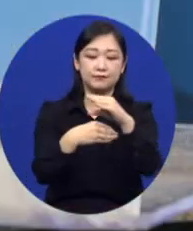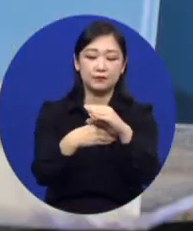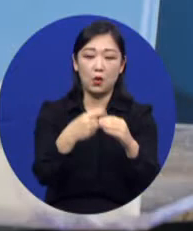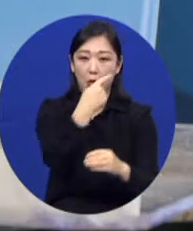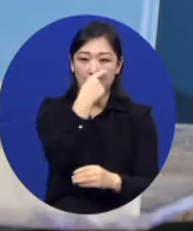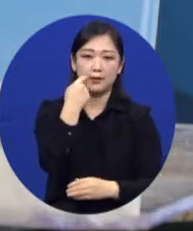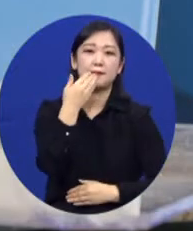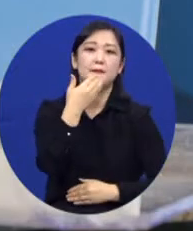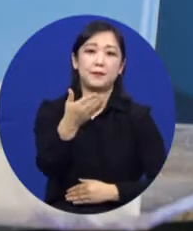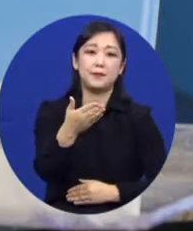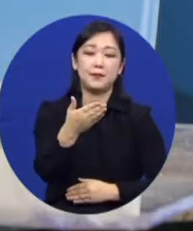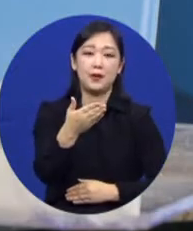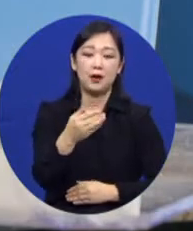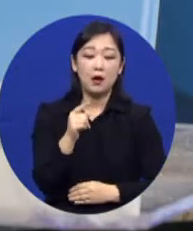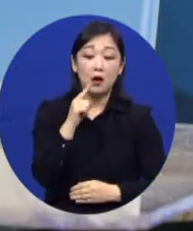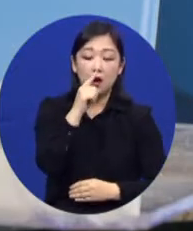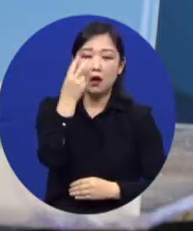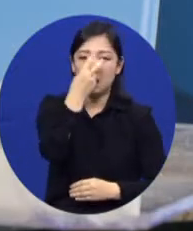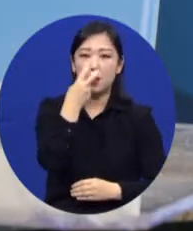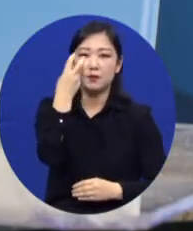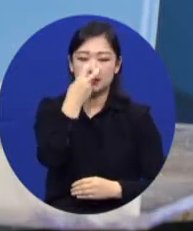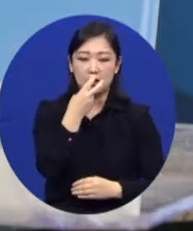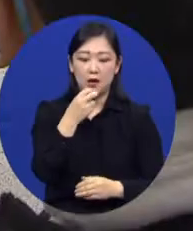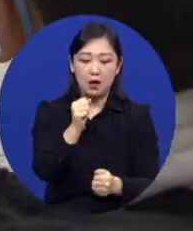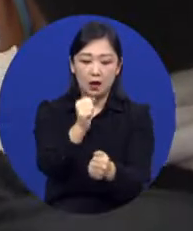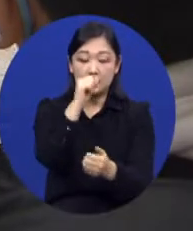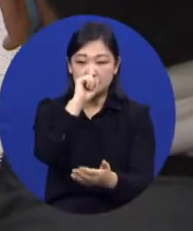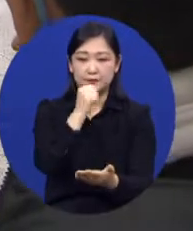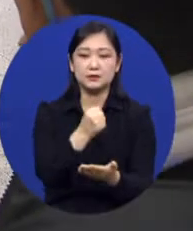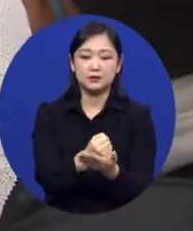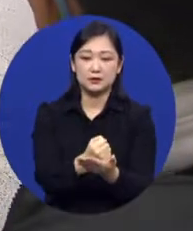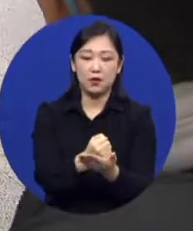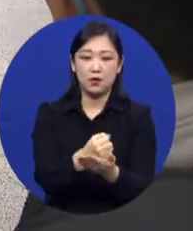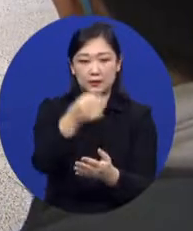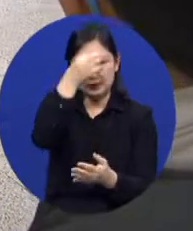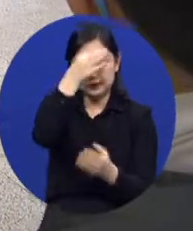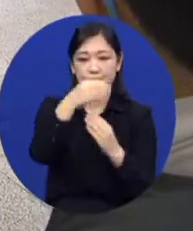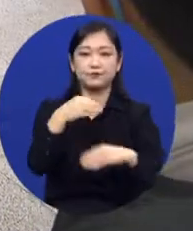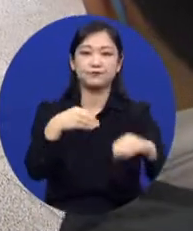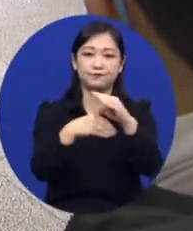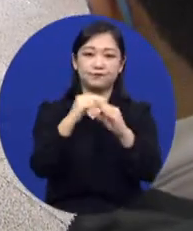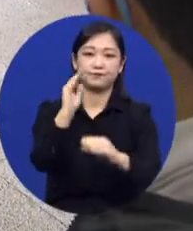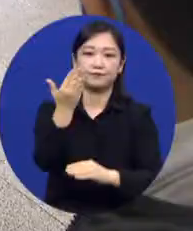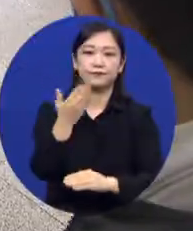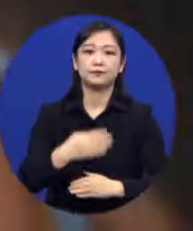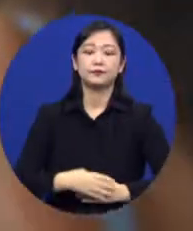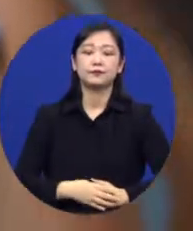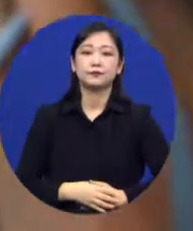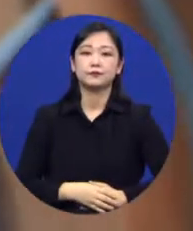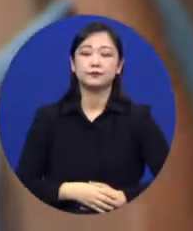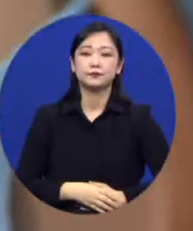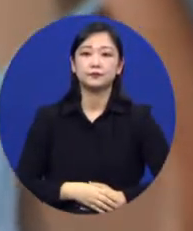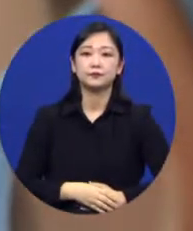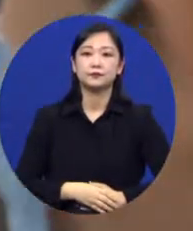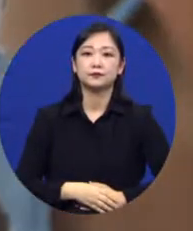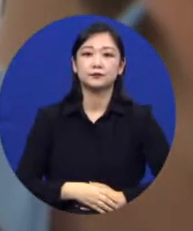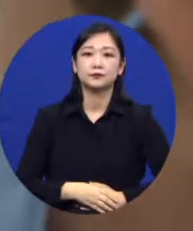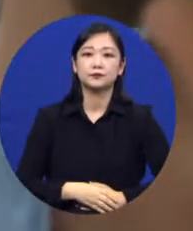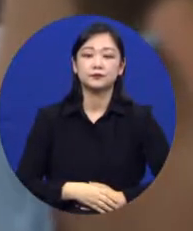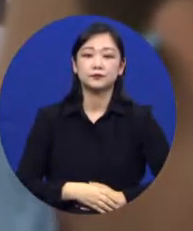pcr 검사 음성 여부 확인 등 방역 패스 기능의 갖추게 됐습니다 mbc 뉴스 김상섭